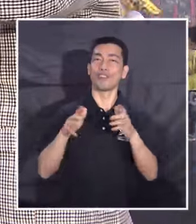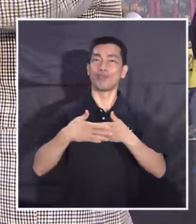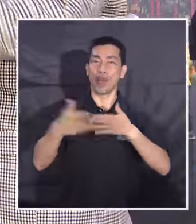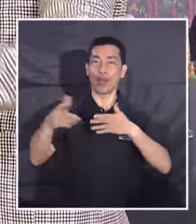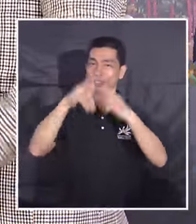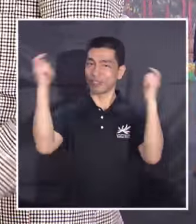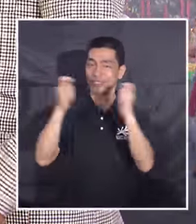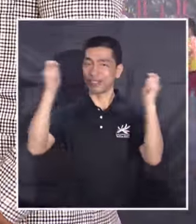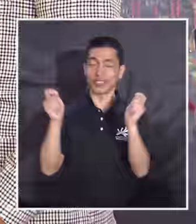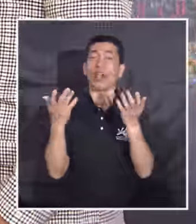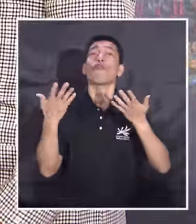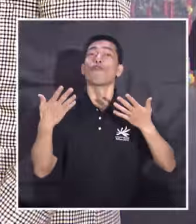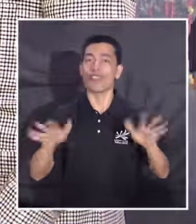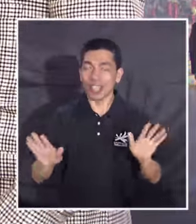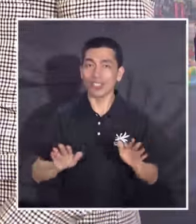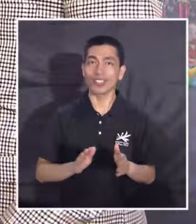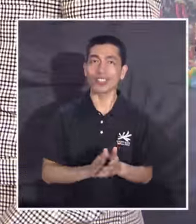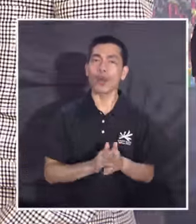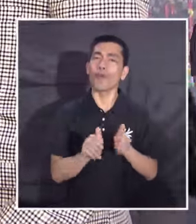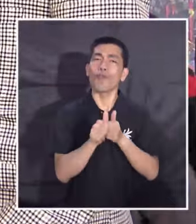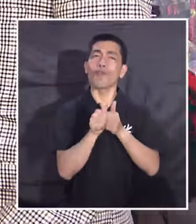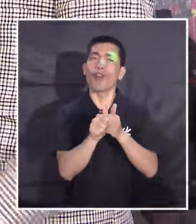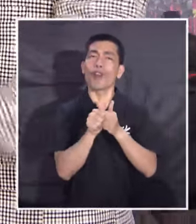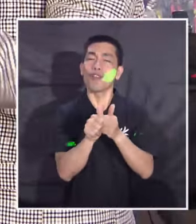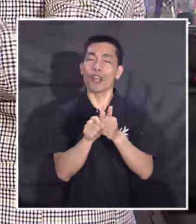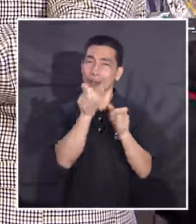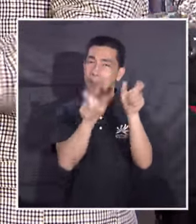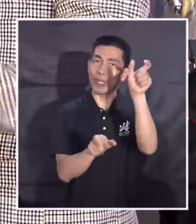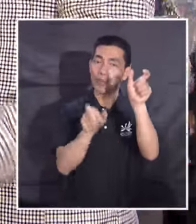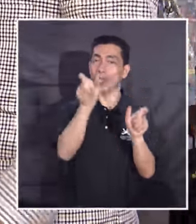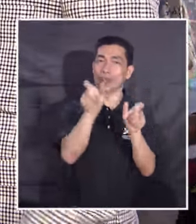人员引导各位贵宾离场。